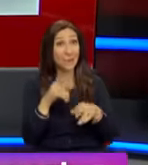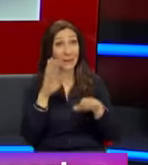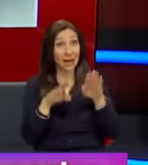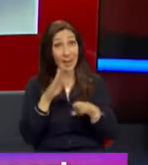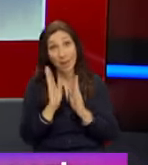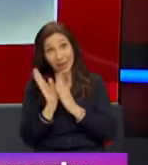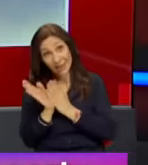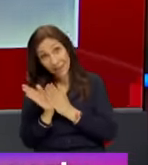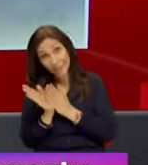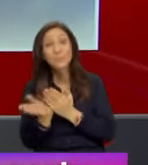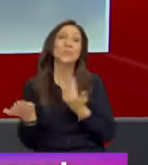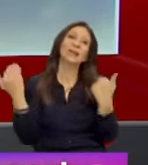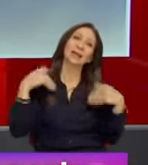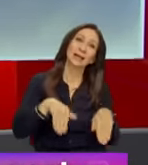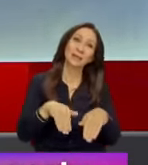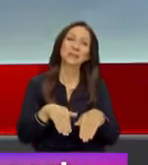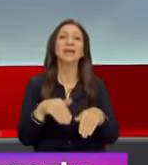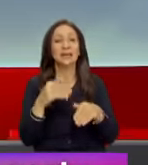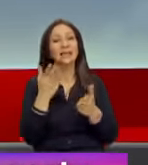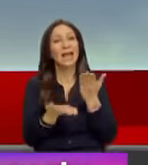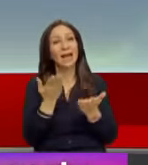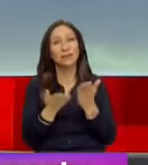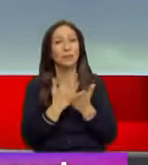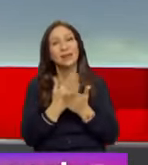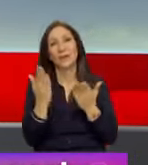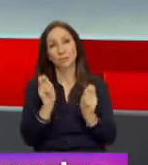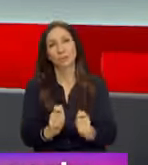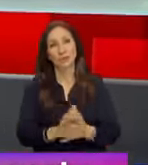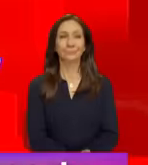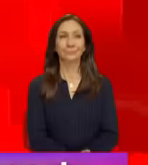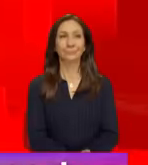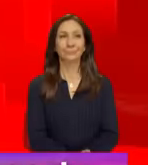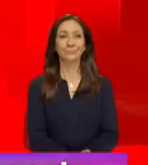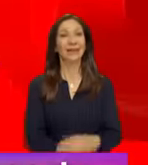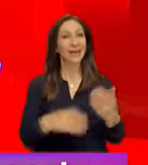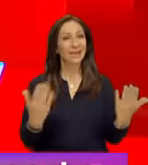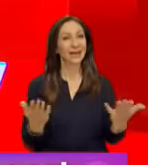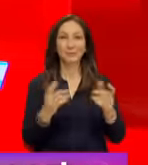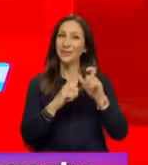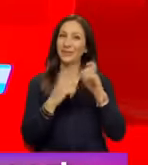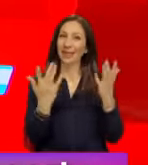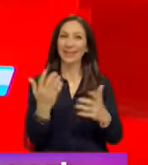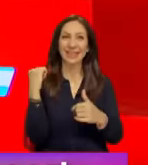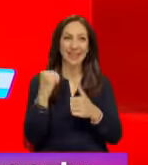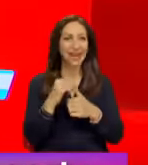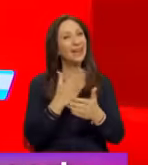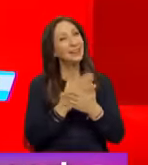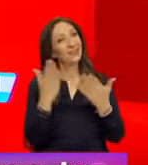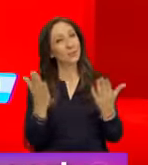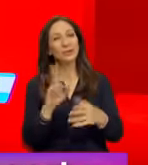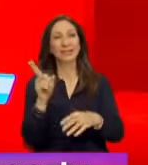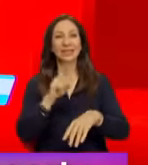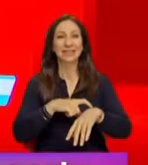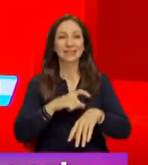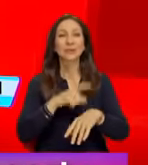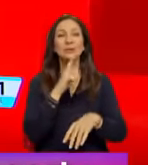molaya gidelim. Döndüğümüzde analizlere de devam edeceğiz. Efendim günaydın, bir kez daha devam ediyoruz Çalar